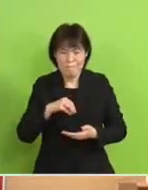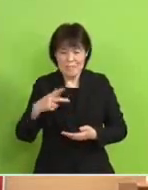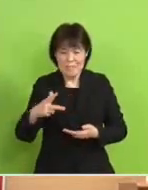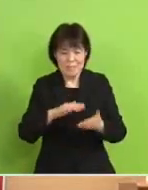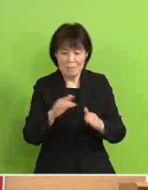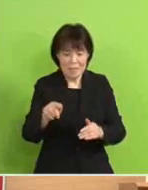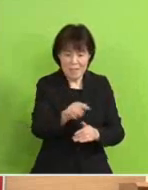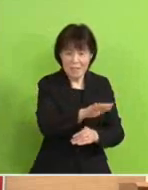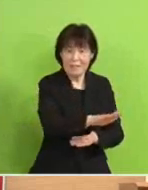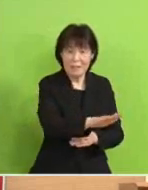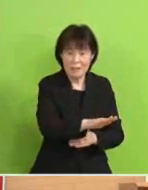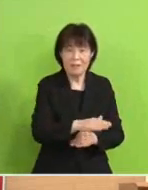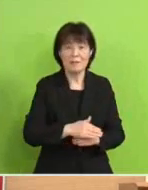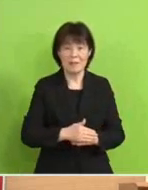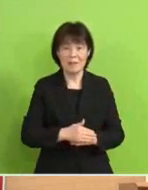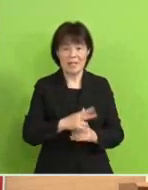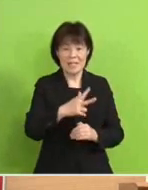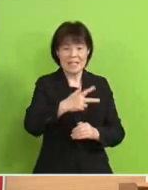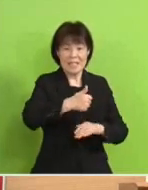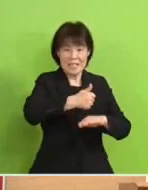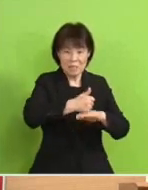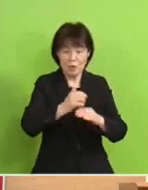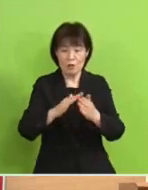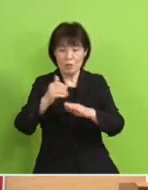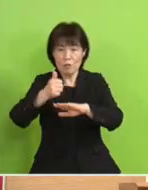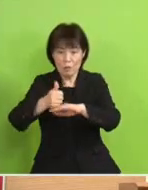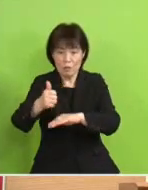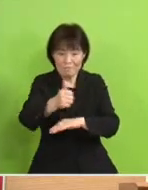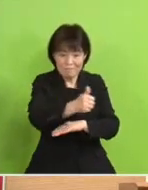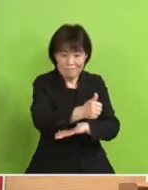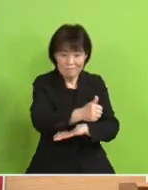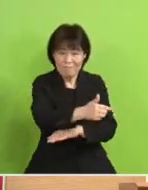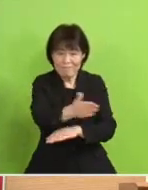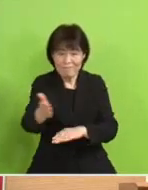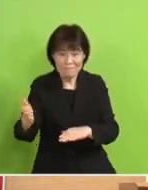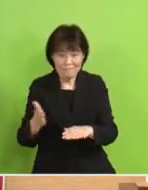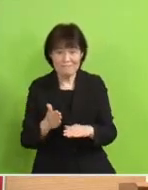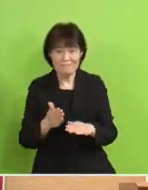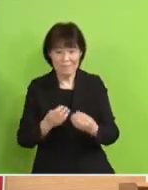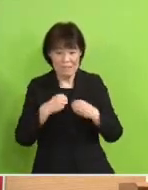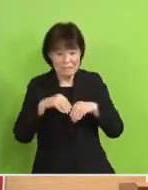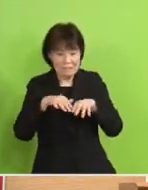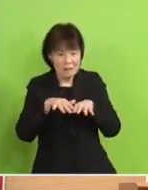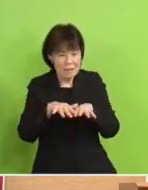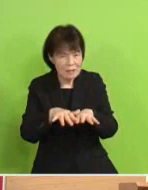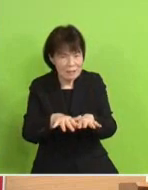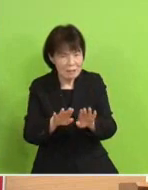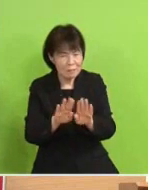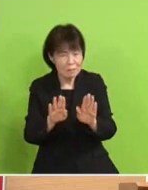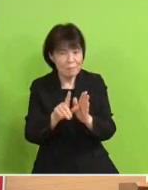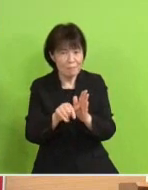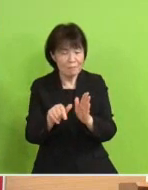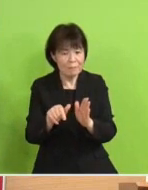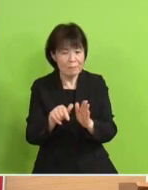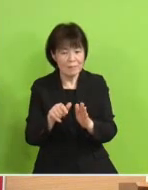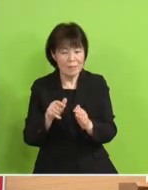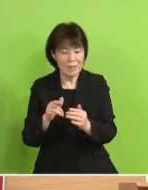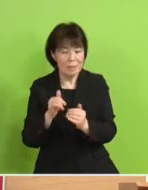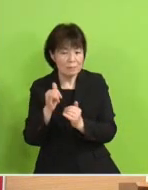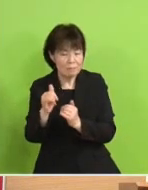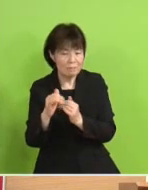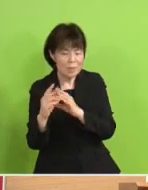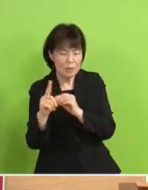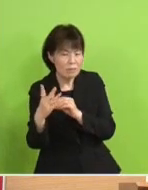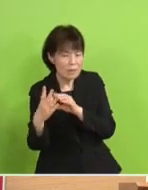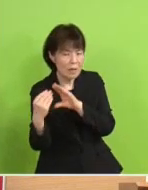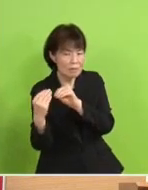市町にもあったんですけど、これは市長さん町長さんちょっと感染が見えてきているところは直接お話